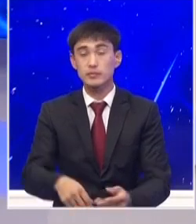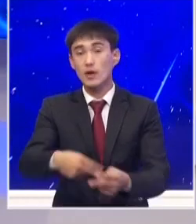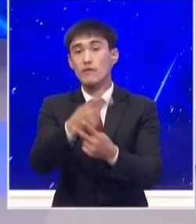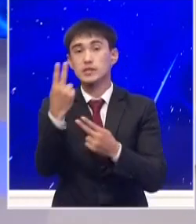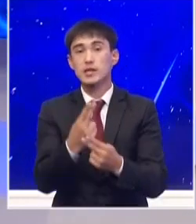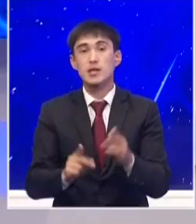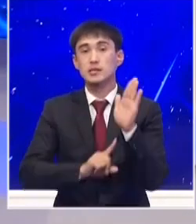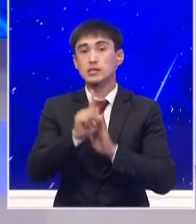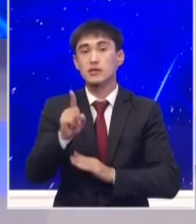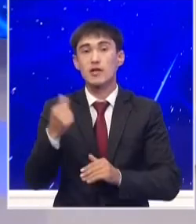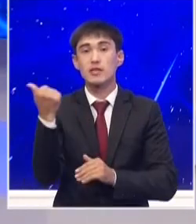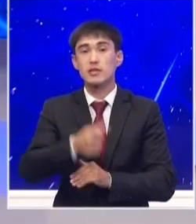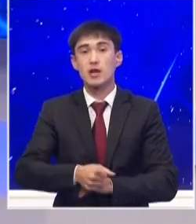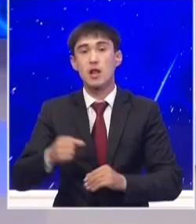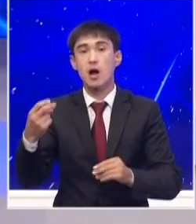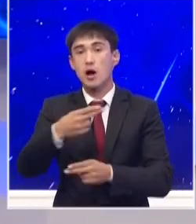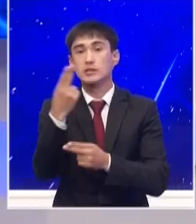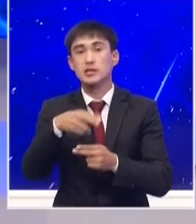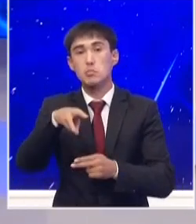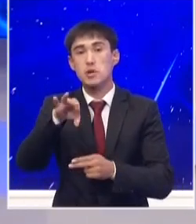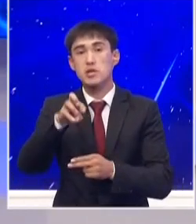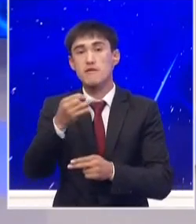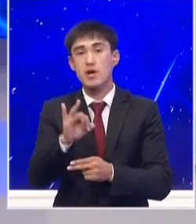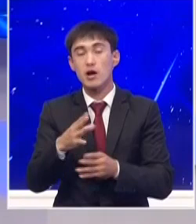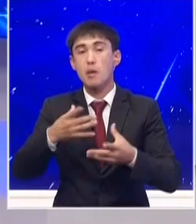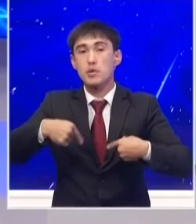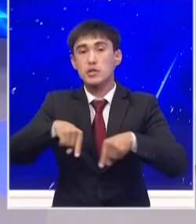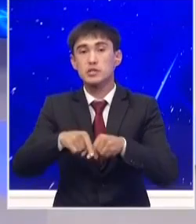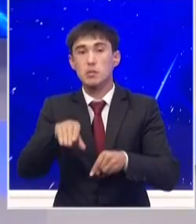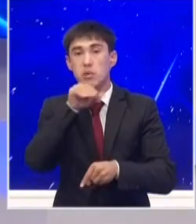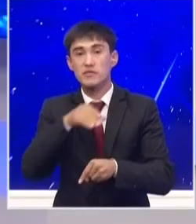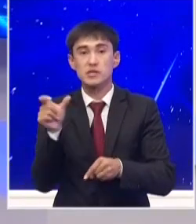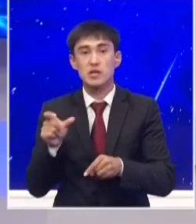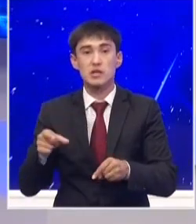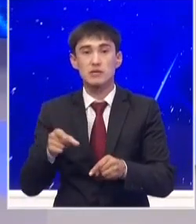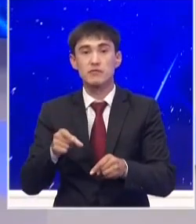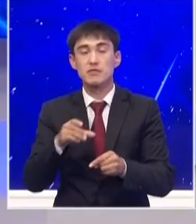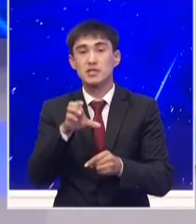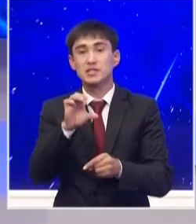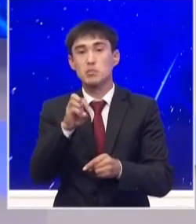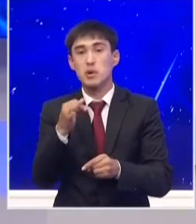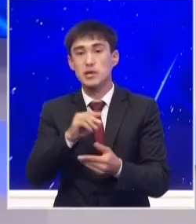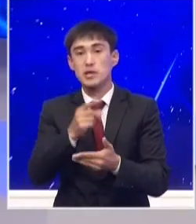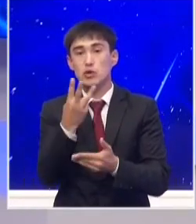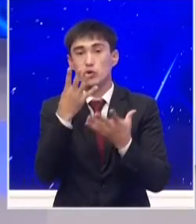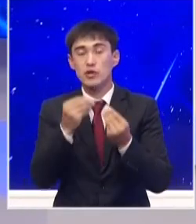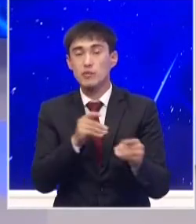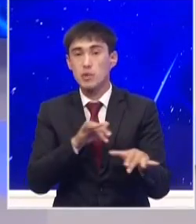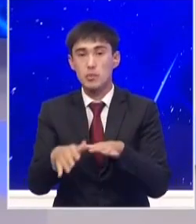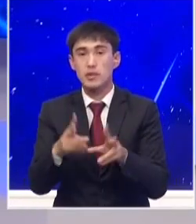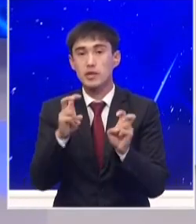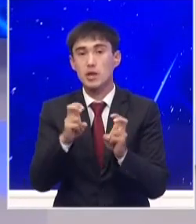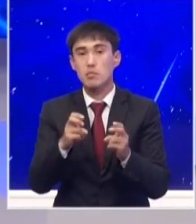В Астане стартовала неделя «Астана Медиа Уик», объединившая профессионалов из сферы СМИ. В трехдневном мероприятии на